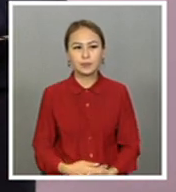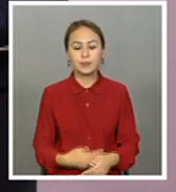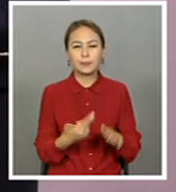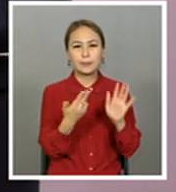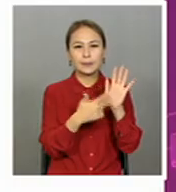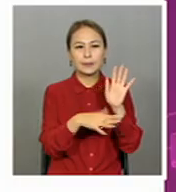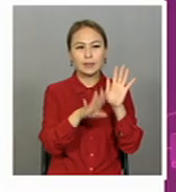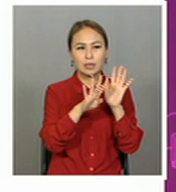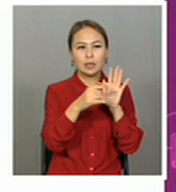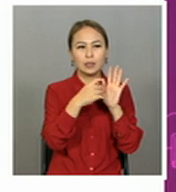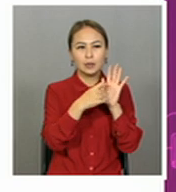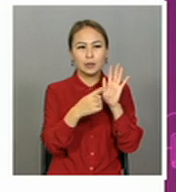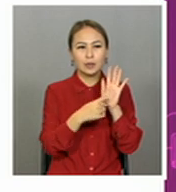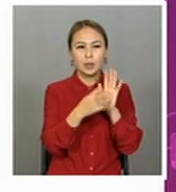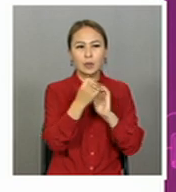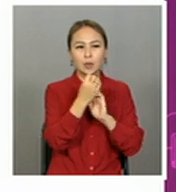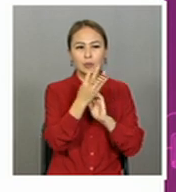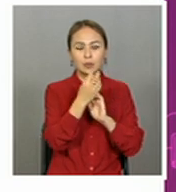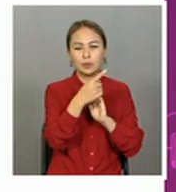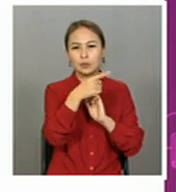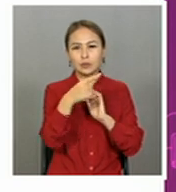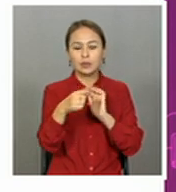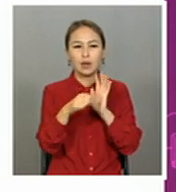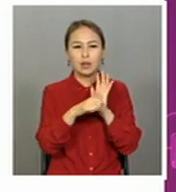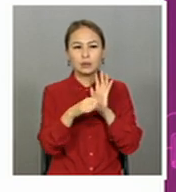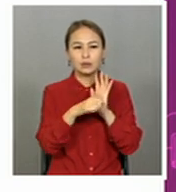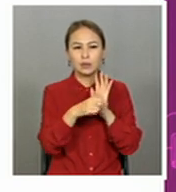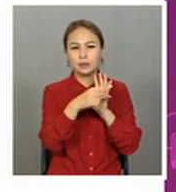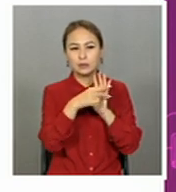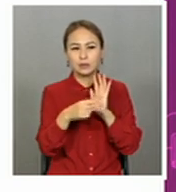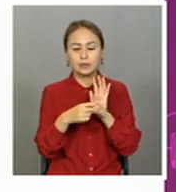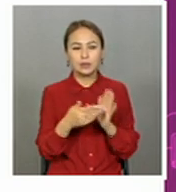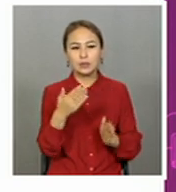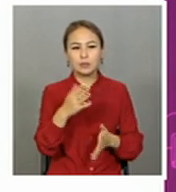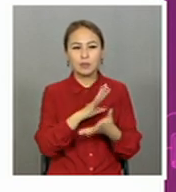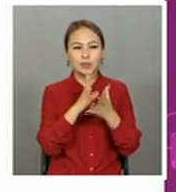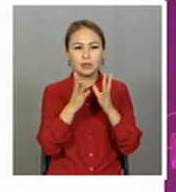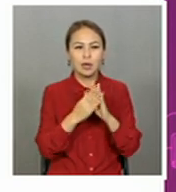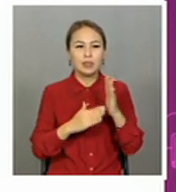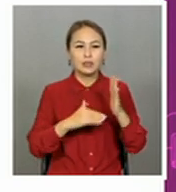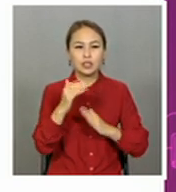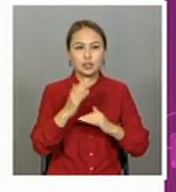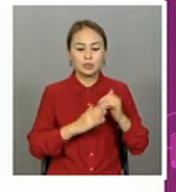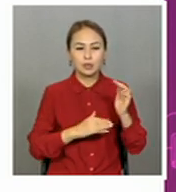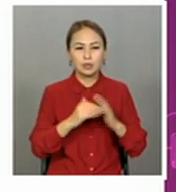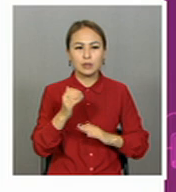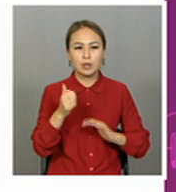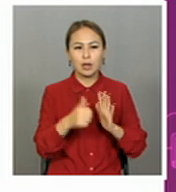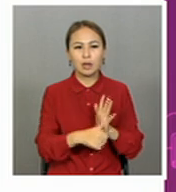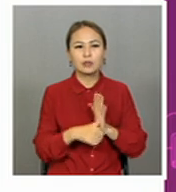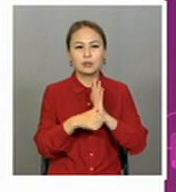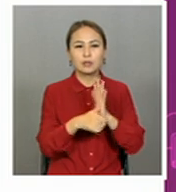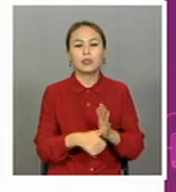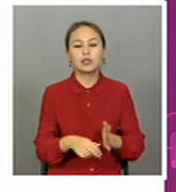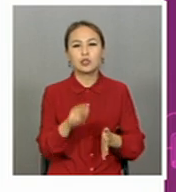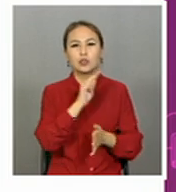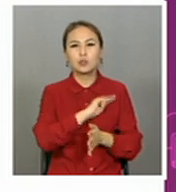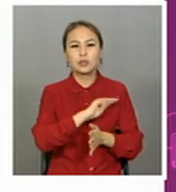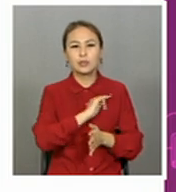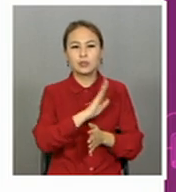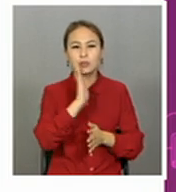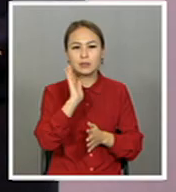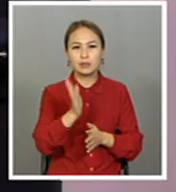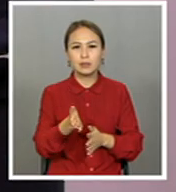84 пен 14-тің бөліндісі 6-ға тең. Демек, шебер 6 сағат жұмыс істейді